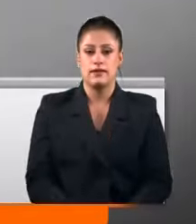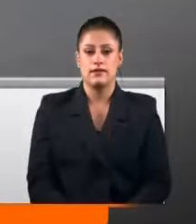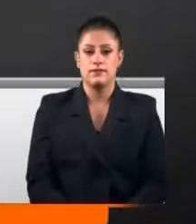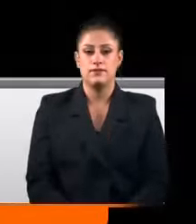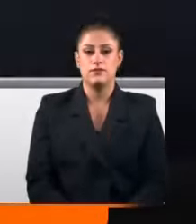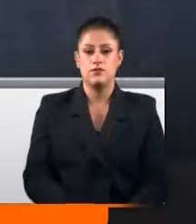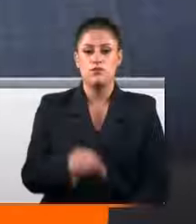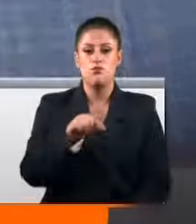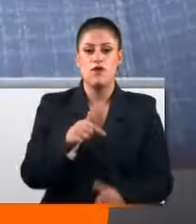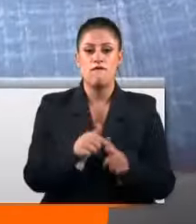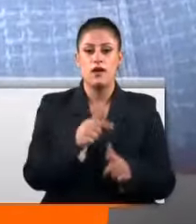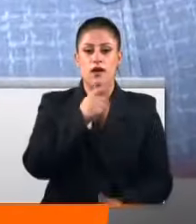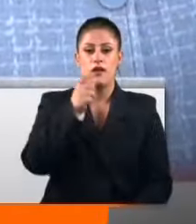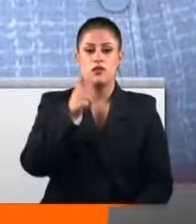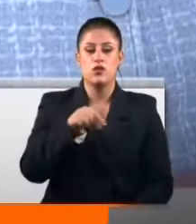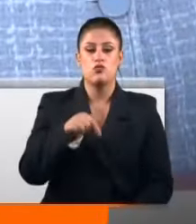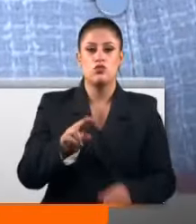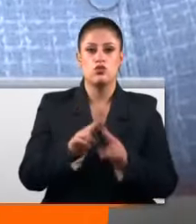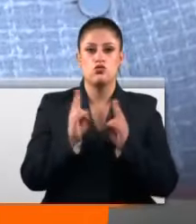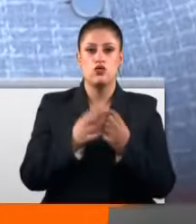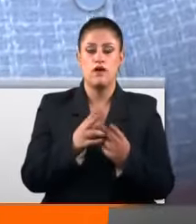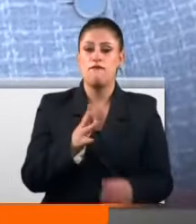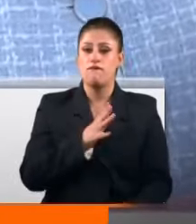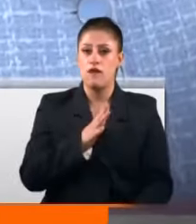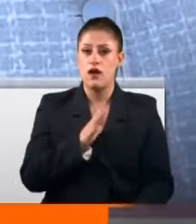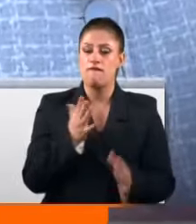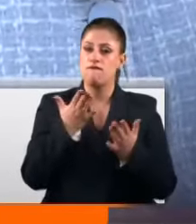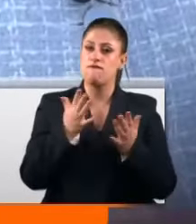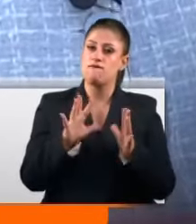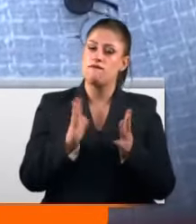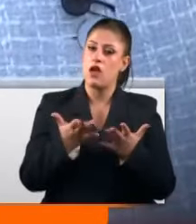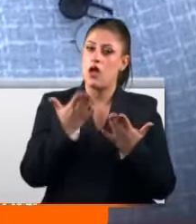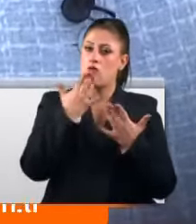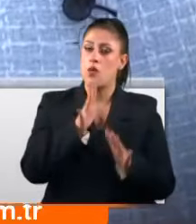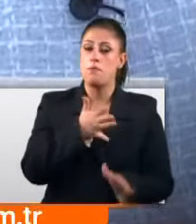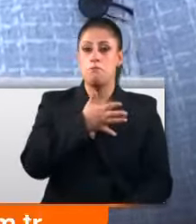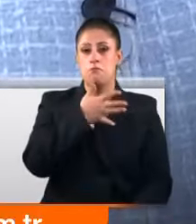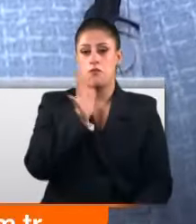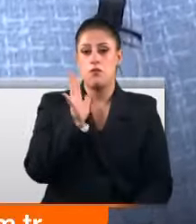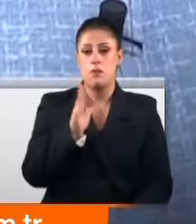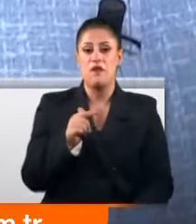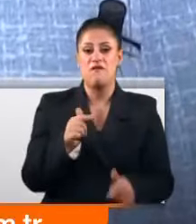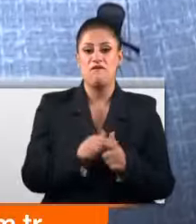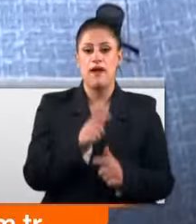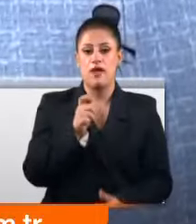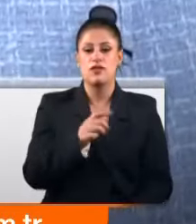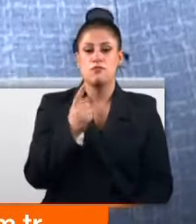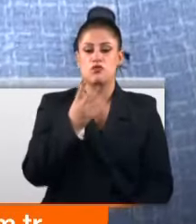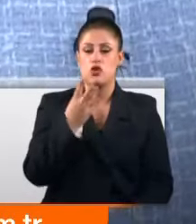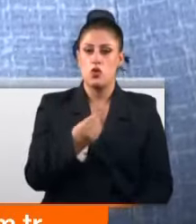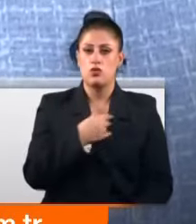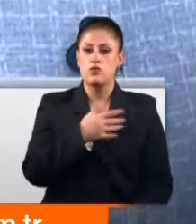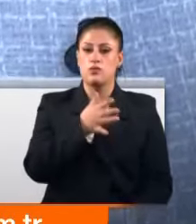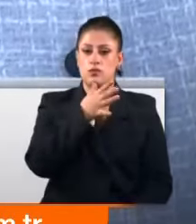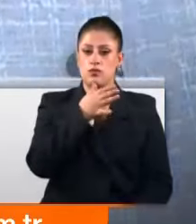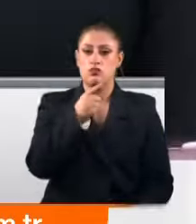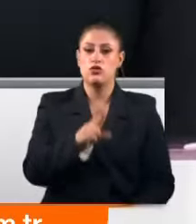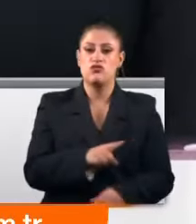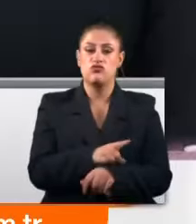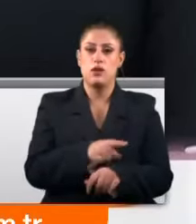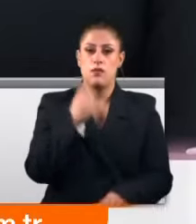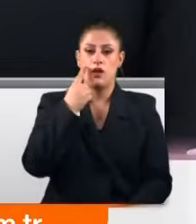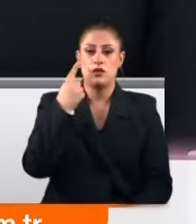Bu Fatih bu dünyada var ya da yok bilmiyorum. Ama Fatih'in başına bir şey geldi onu biliyorum. Onu da zaman